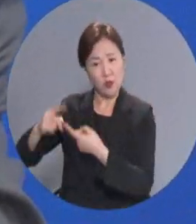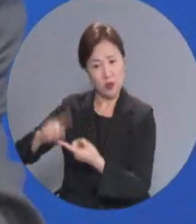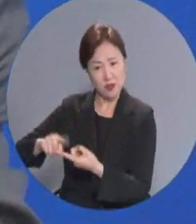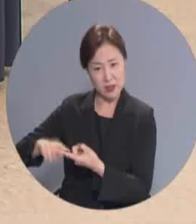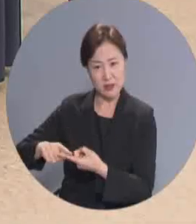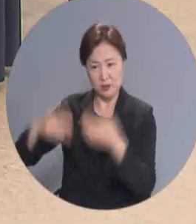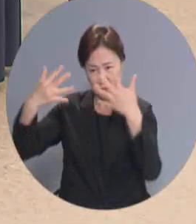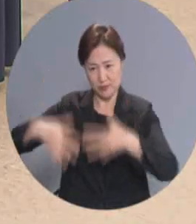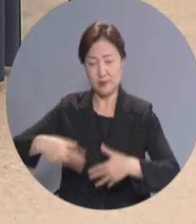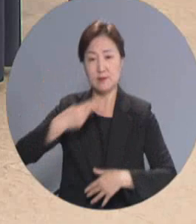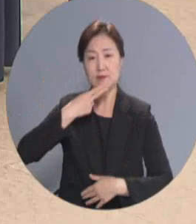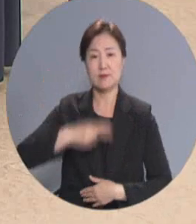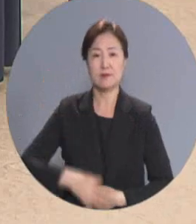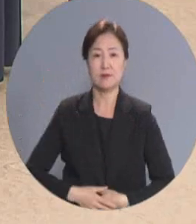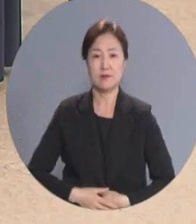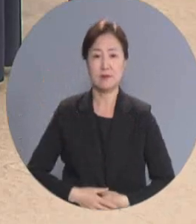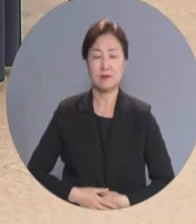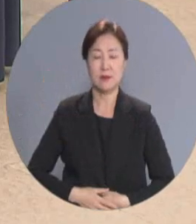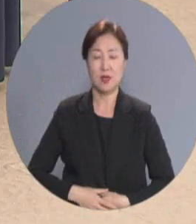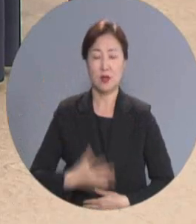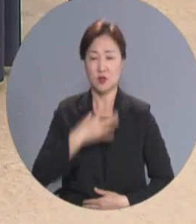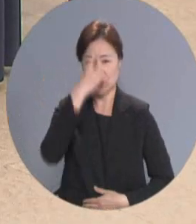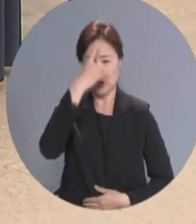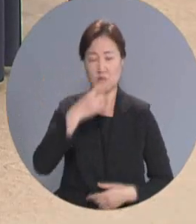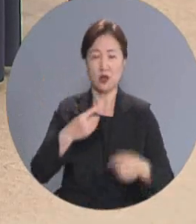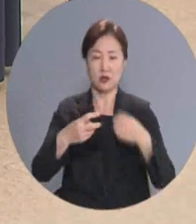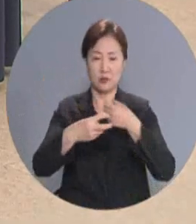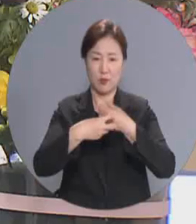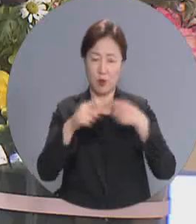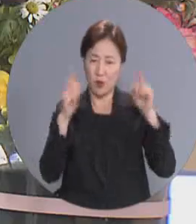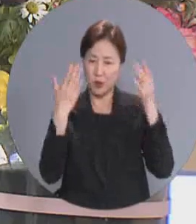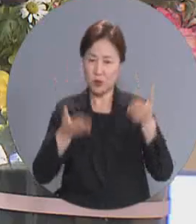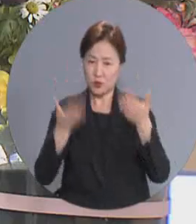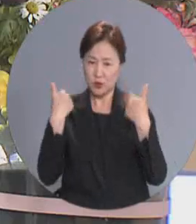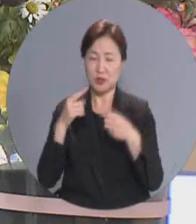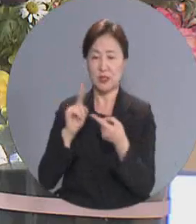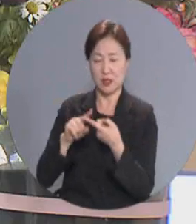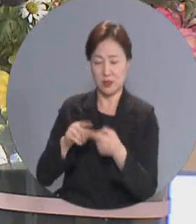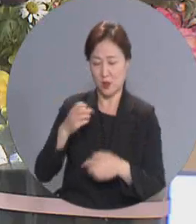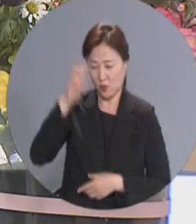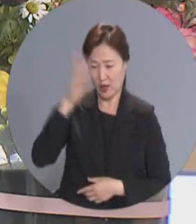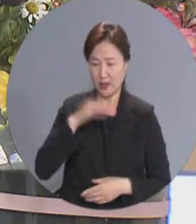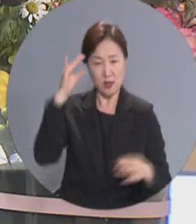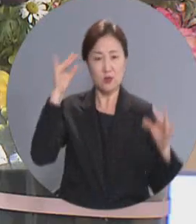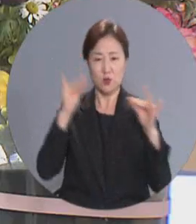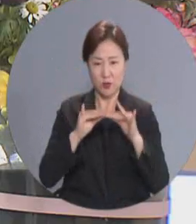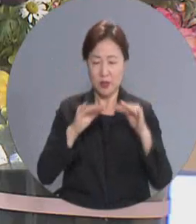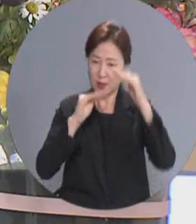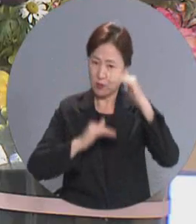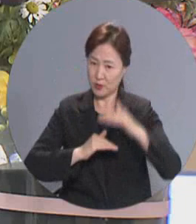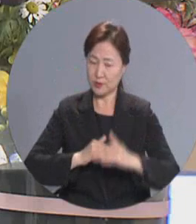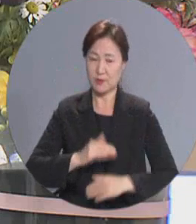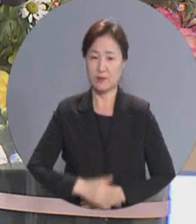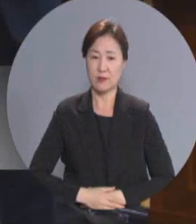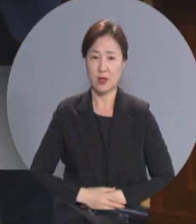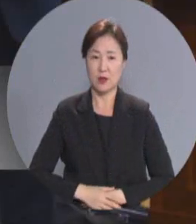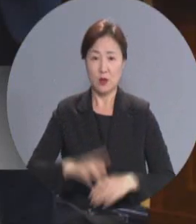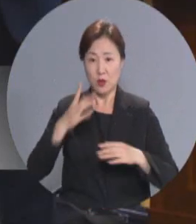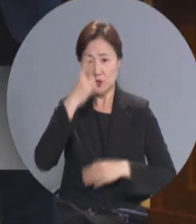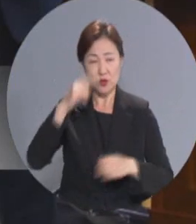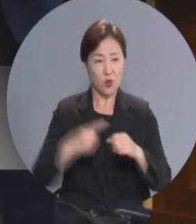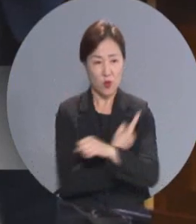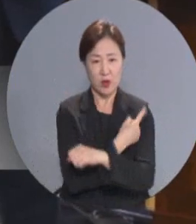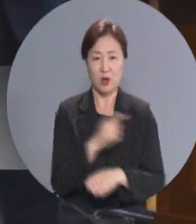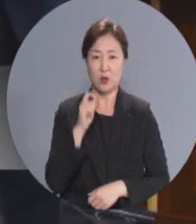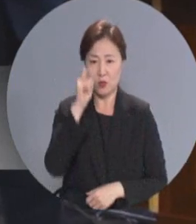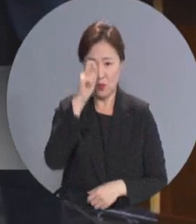않았습니다. 사실상 순천대 의대 유치에 광양시도 적극적으로 힘을 보탠 건데 지금까지 순천 이외에